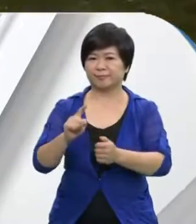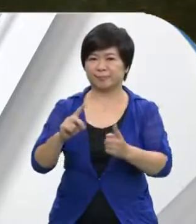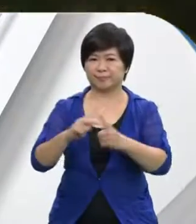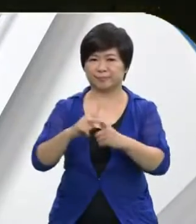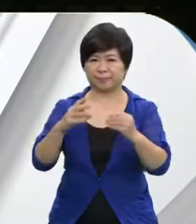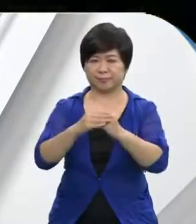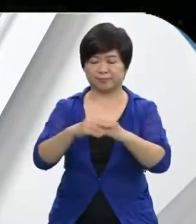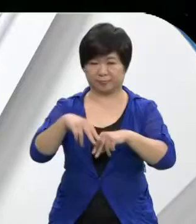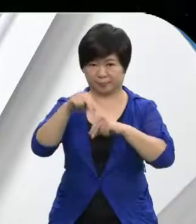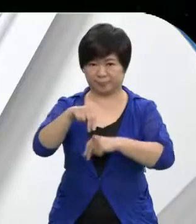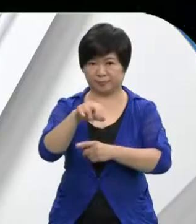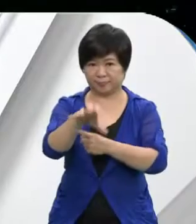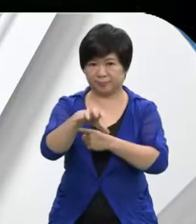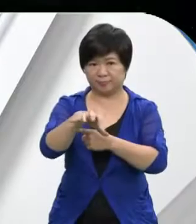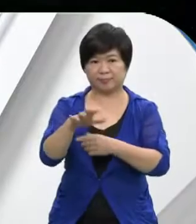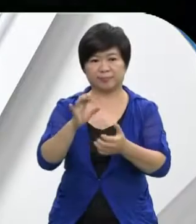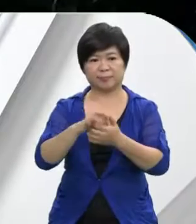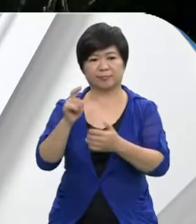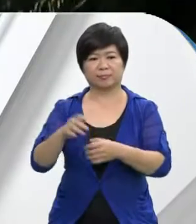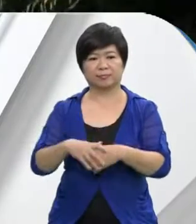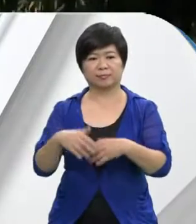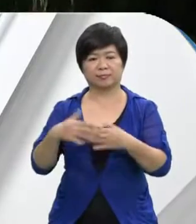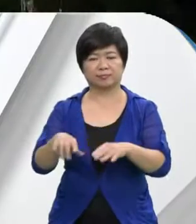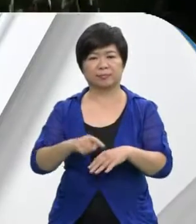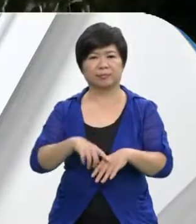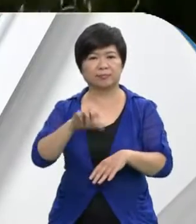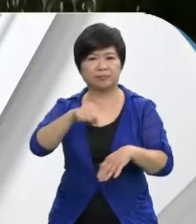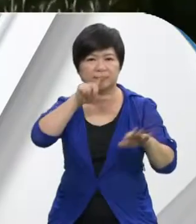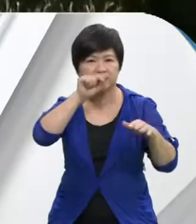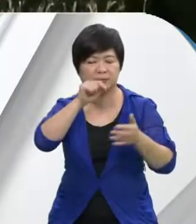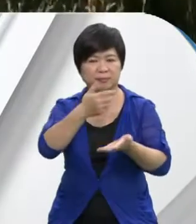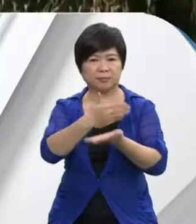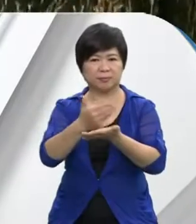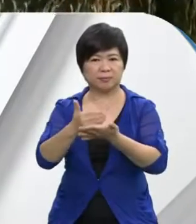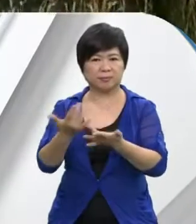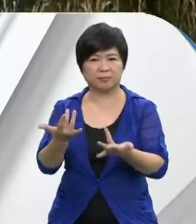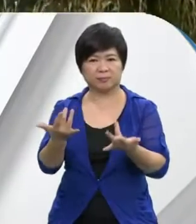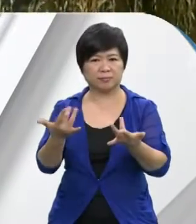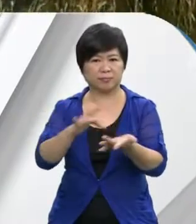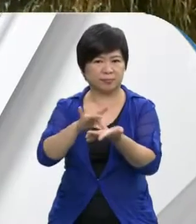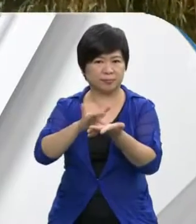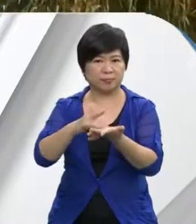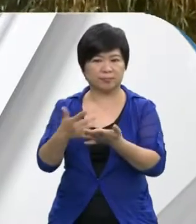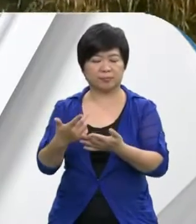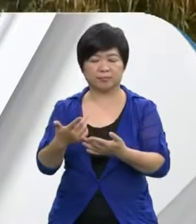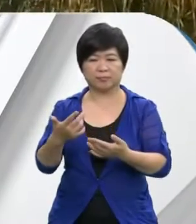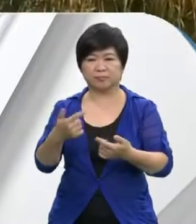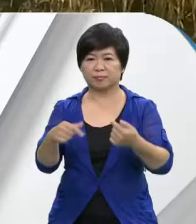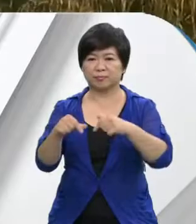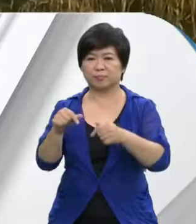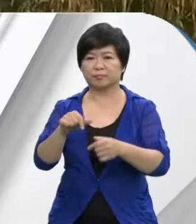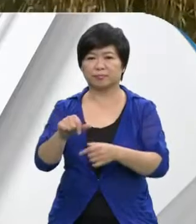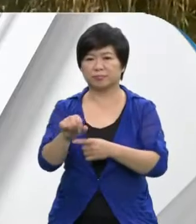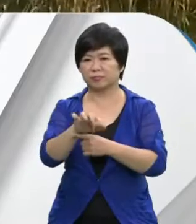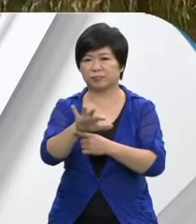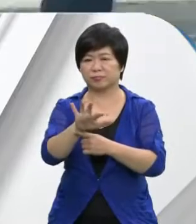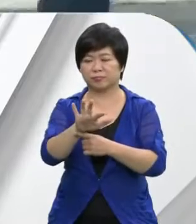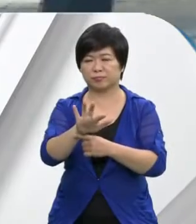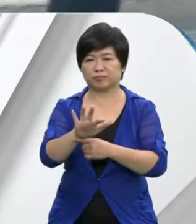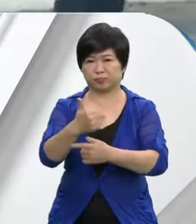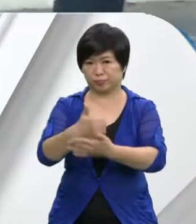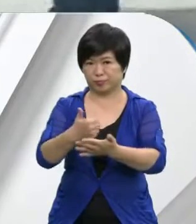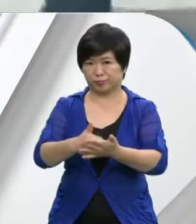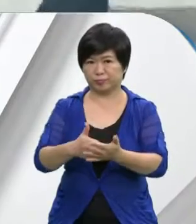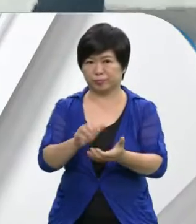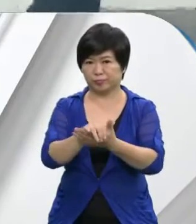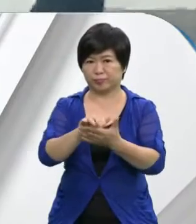粿，用唔用标靶，唔用除草剂，还加农药同化学肥料，安尼对友善环境的方式来种，希